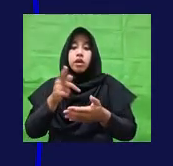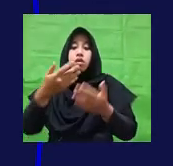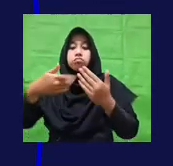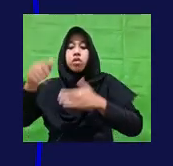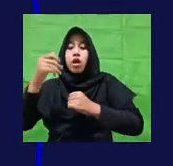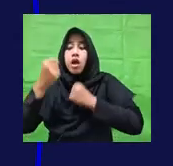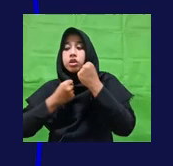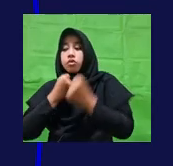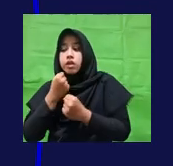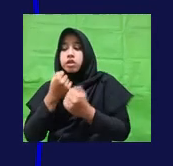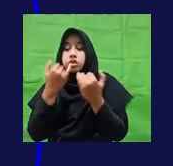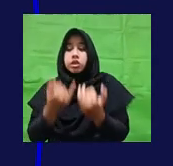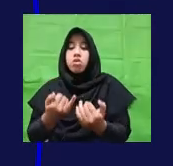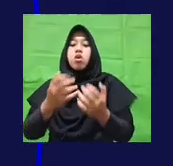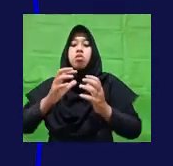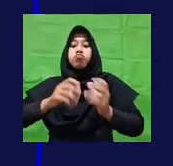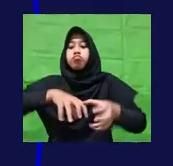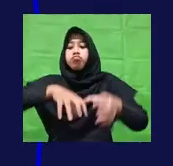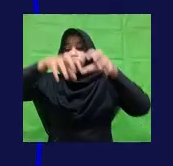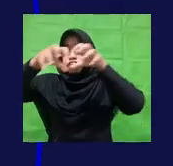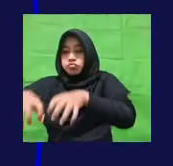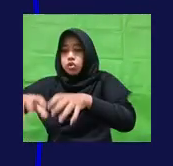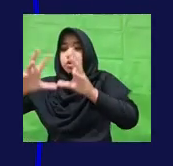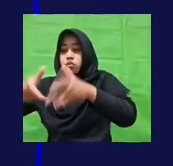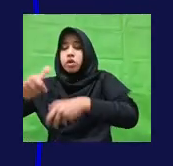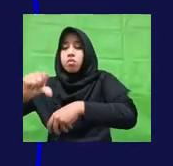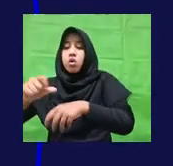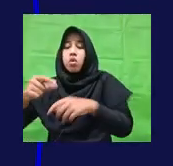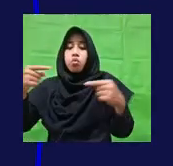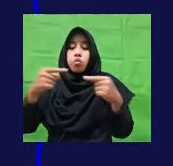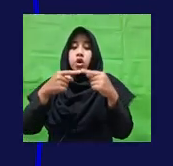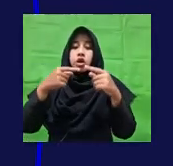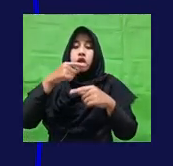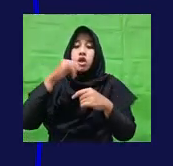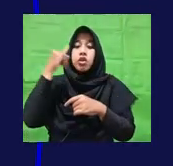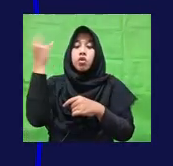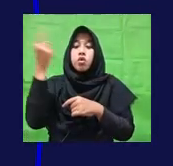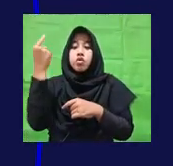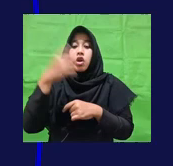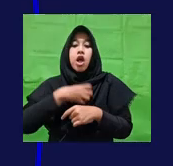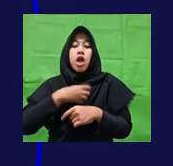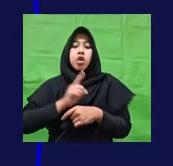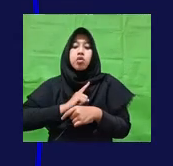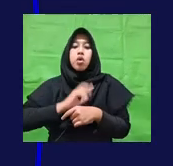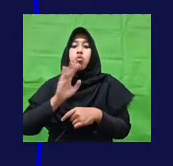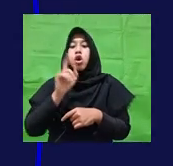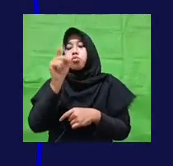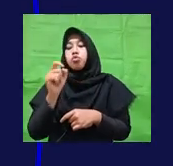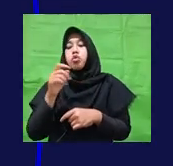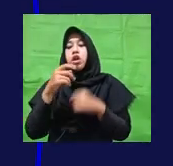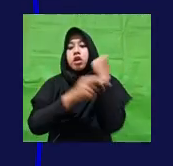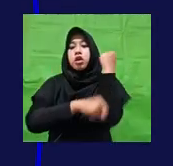mana hubungan internasional semakin berkembang melalui hak-hak individu dan bukan negara. Struktur politik